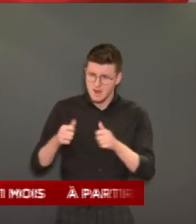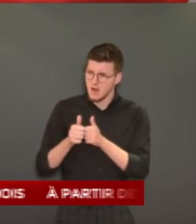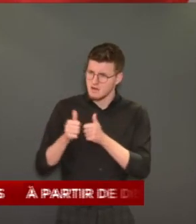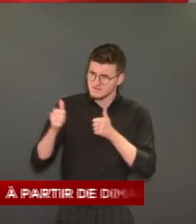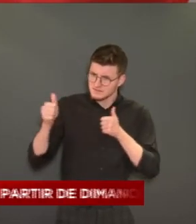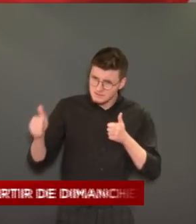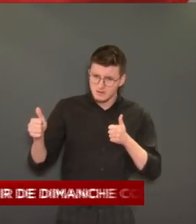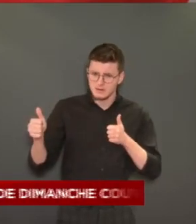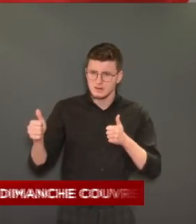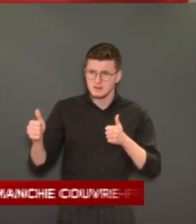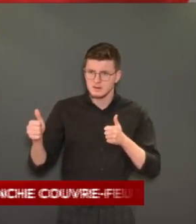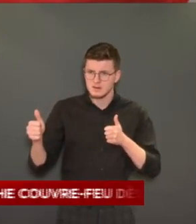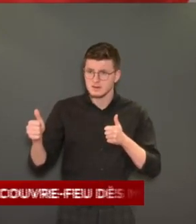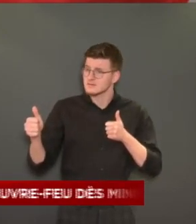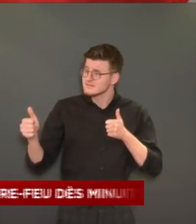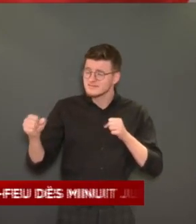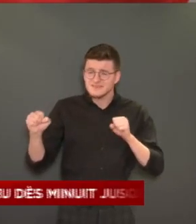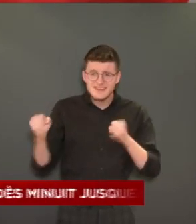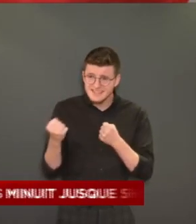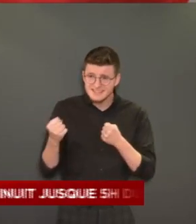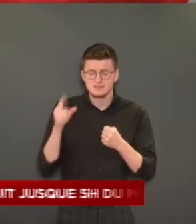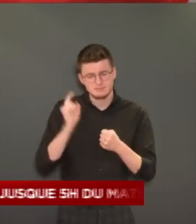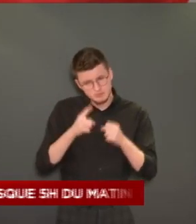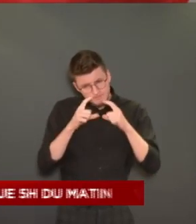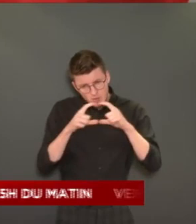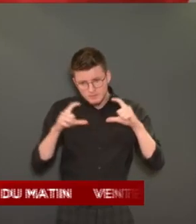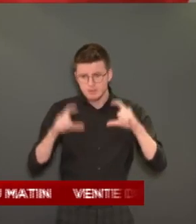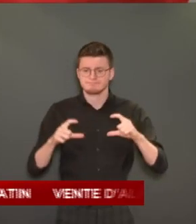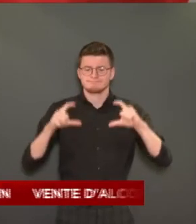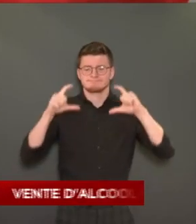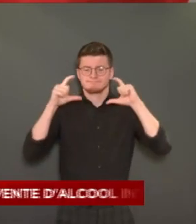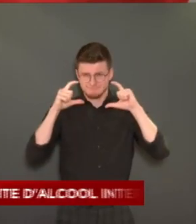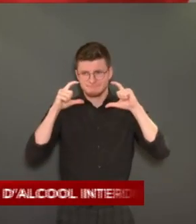mètre. Si 1,5 mètre n'est pas possible, vous portez le masque.